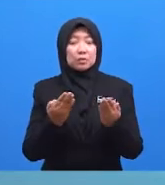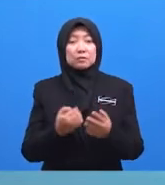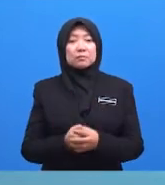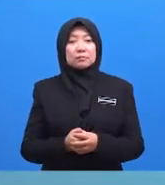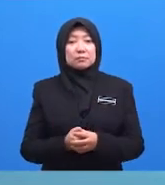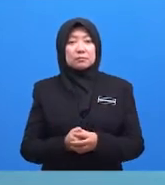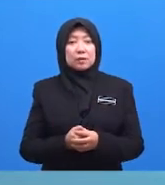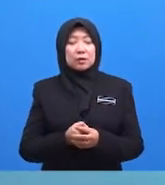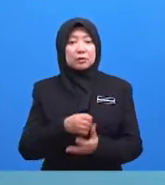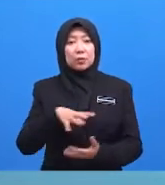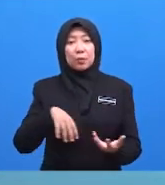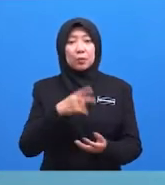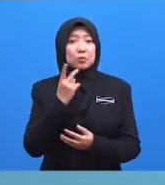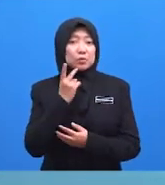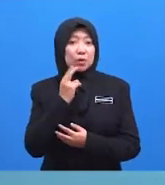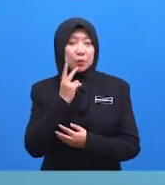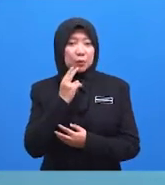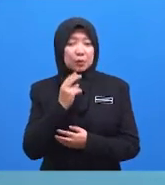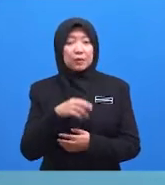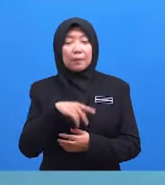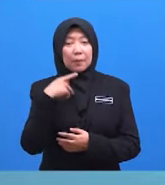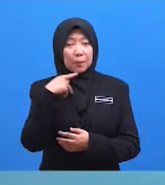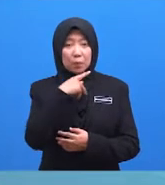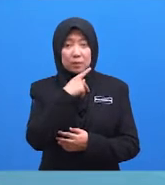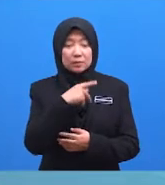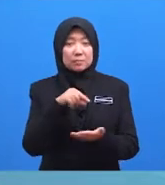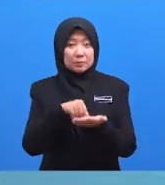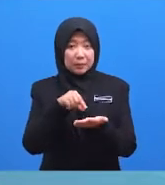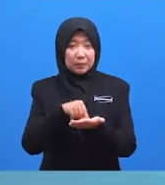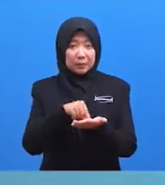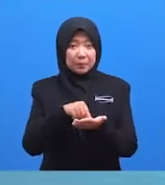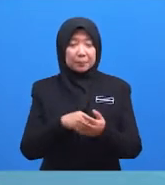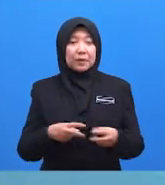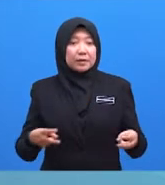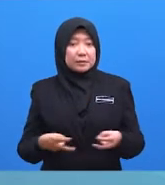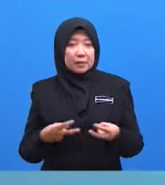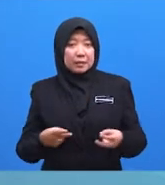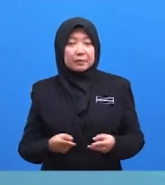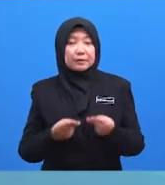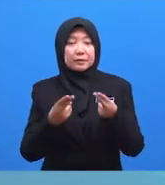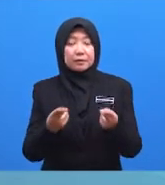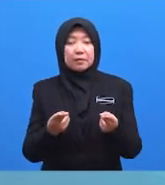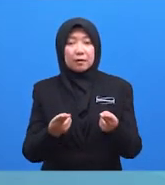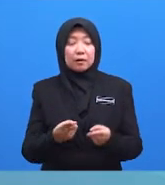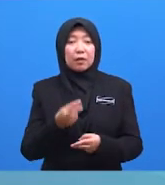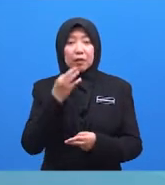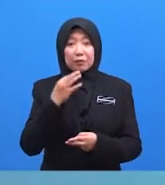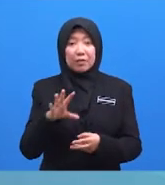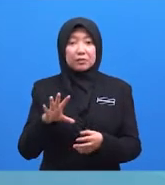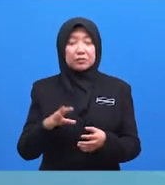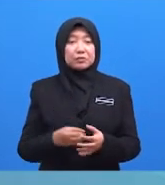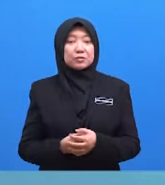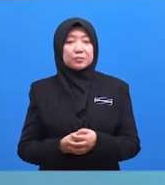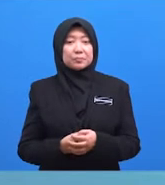mempunyai campuran sayur-sayuran dan bahan protein seperti ayam. Salad perlu dihidangkan dalam keadaan